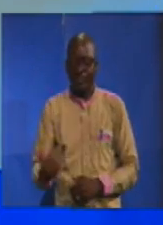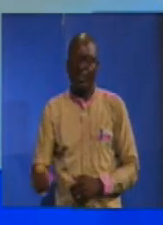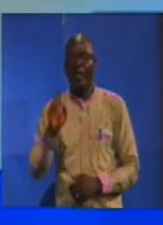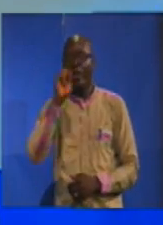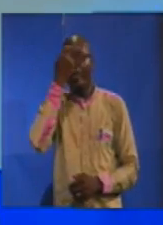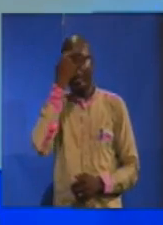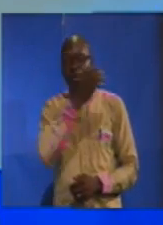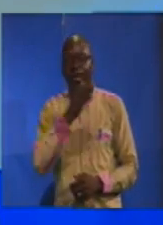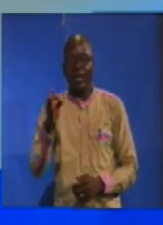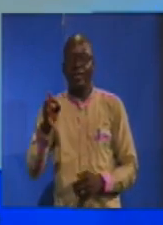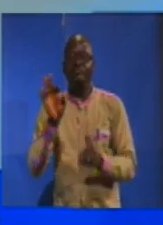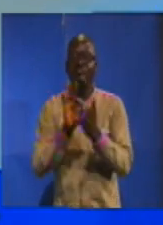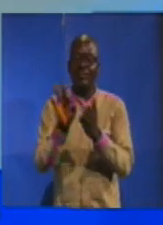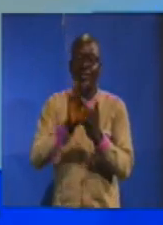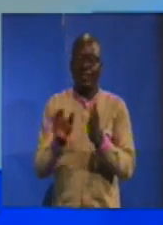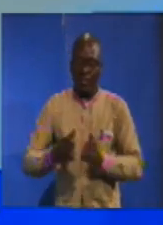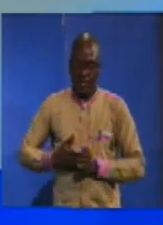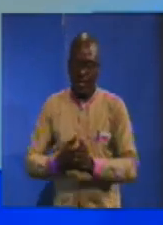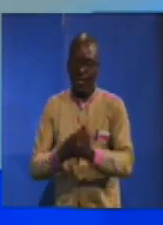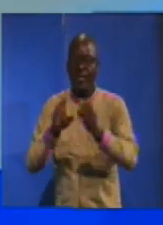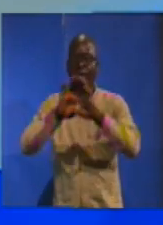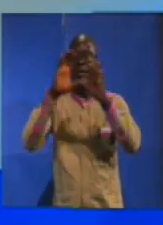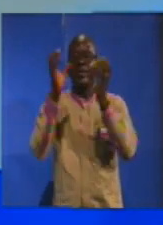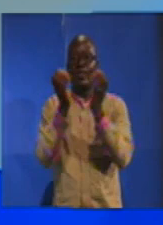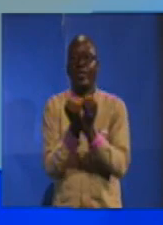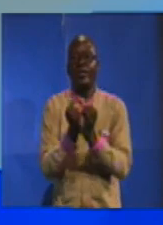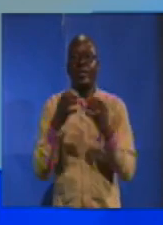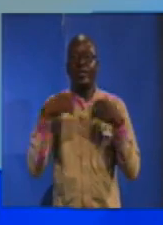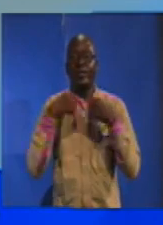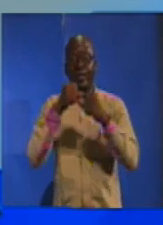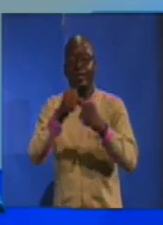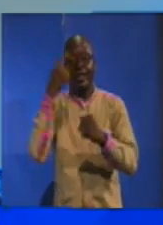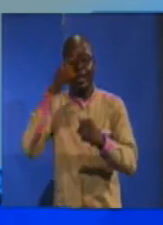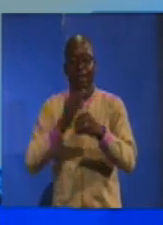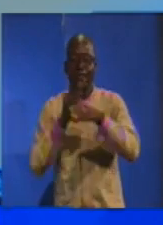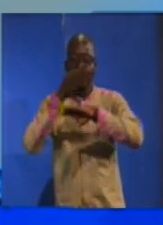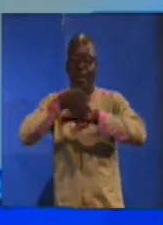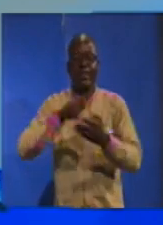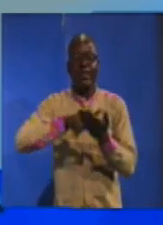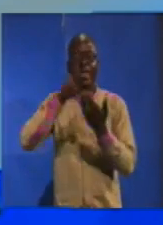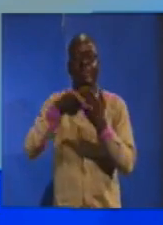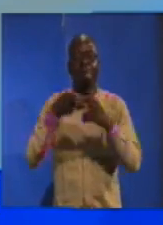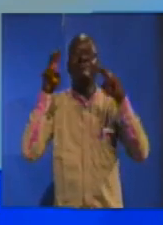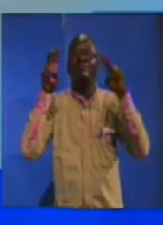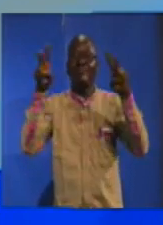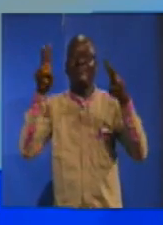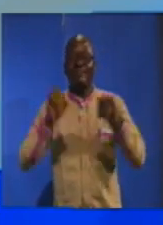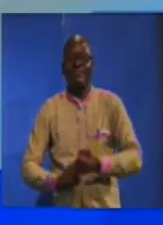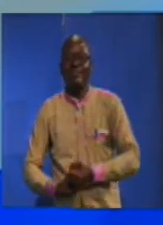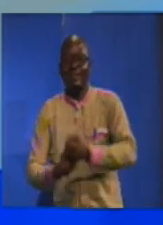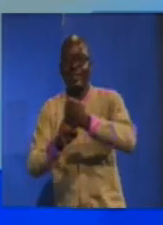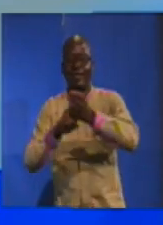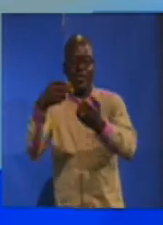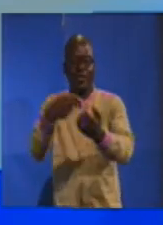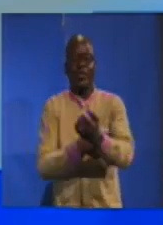gouvernement burkinabé peut compter sur l'accompagnement de la communauté Santé Gidio qui, à travers son programme Bravo, soutient la modernisation